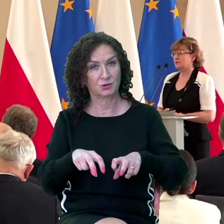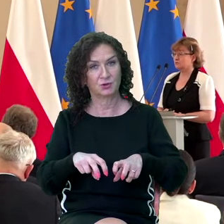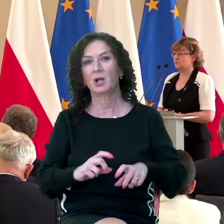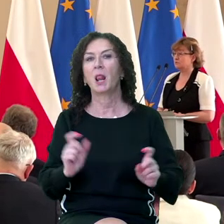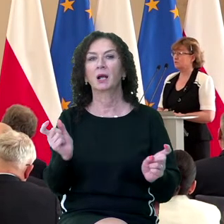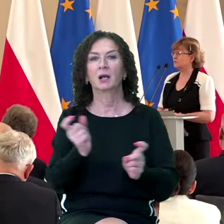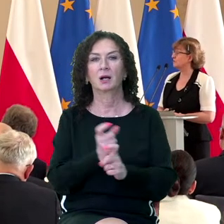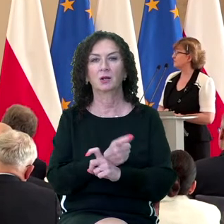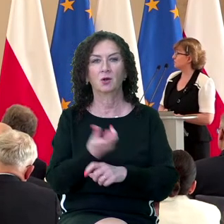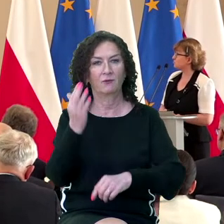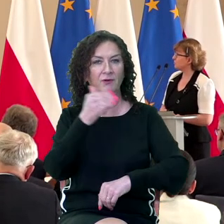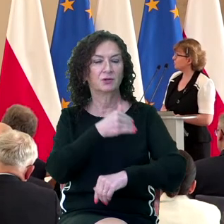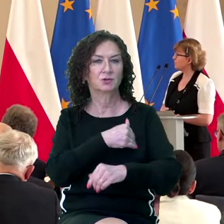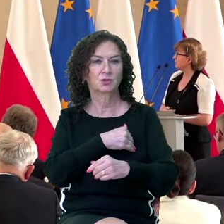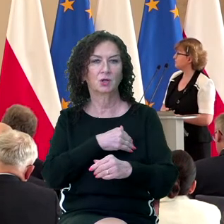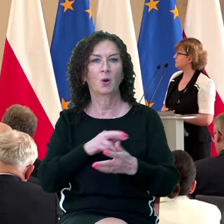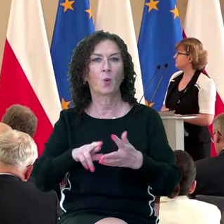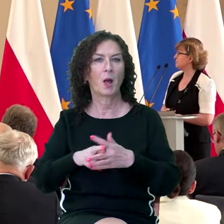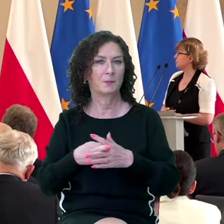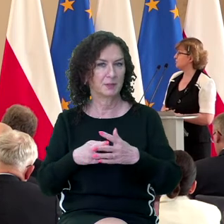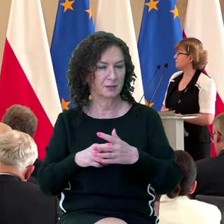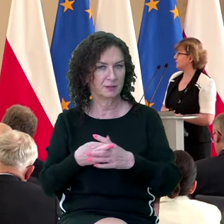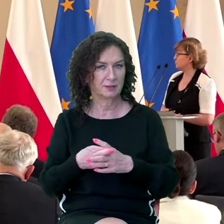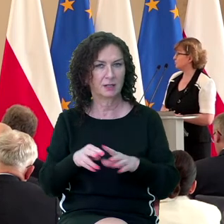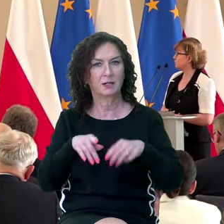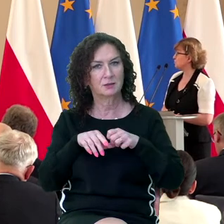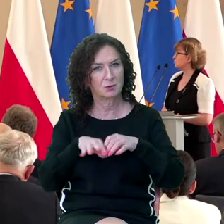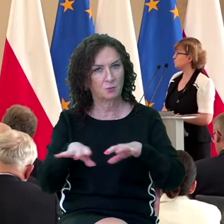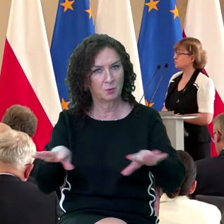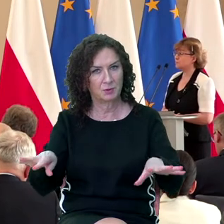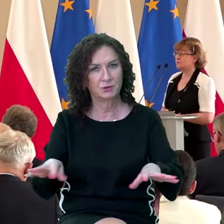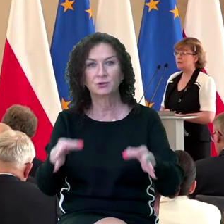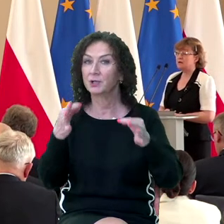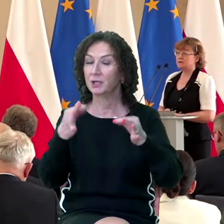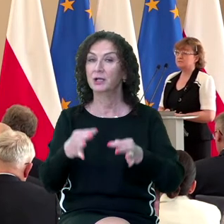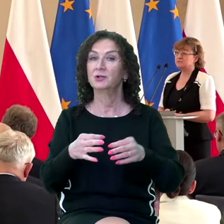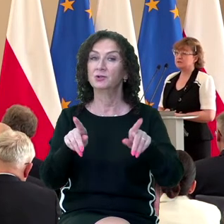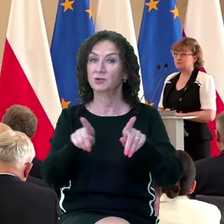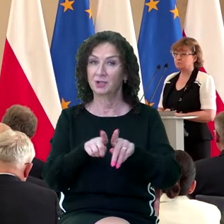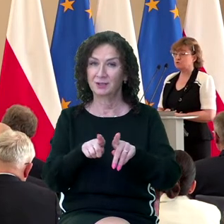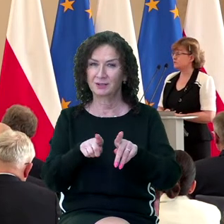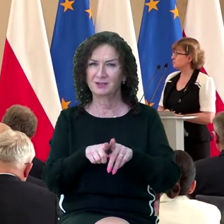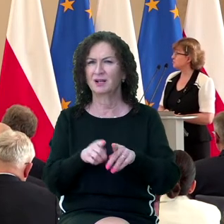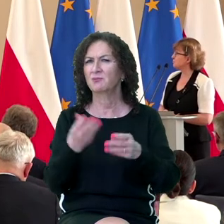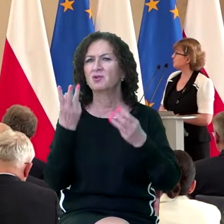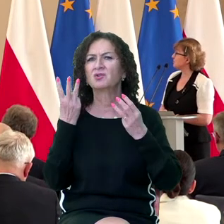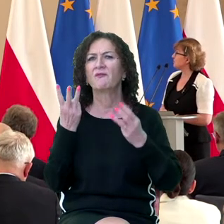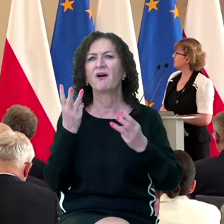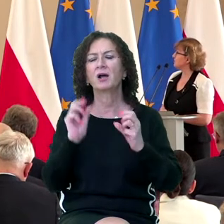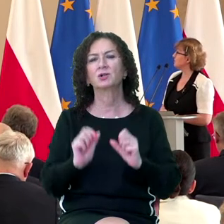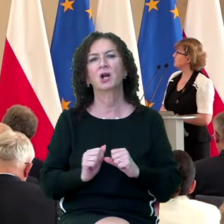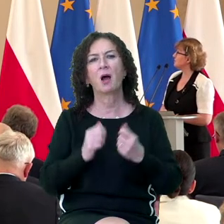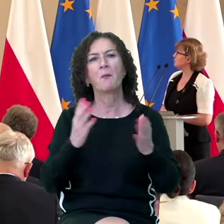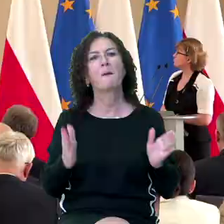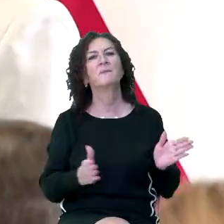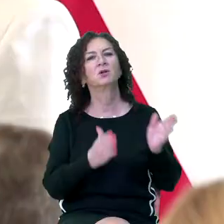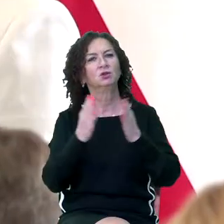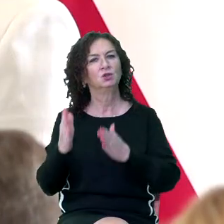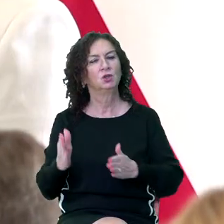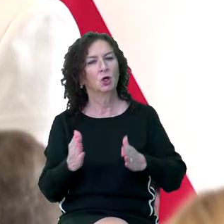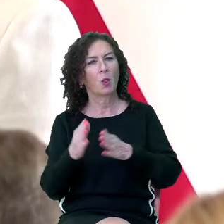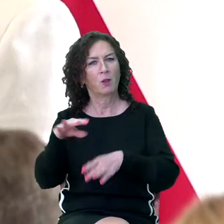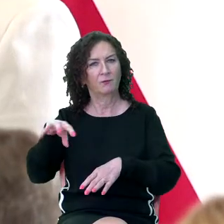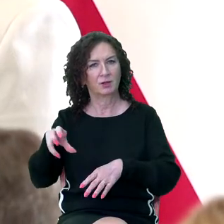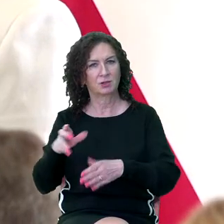nadal odgrywa dużą rolę w przygotowaniu korpusu służby. Więc ta współczesność myślę, że jest już